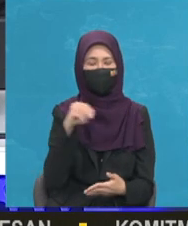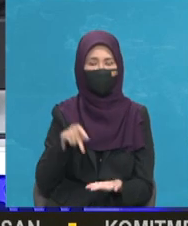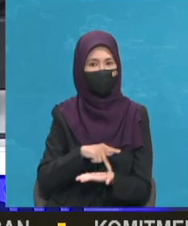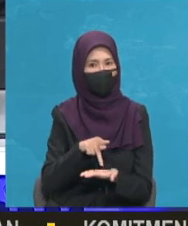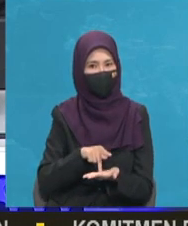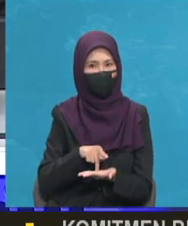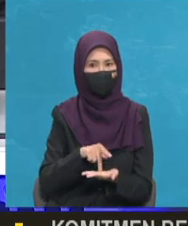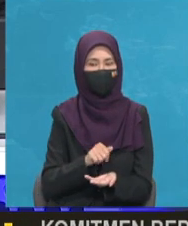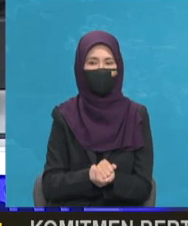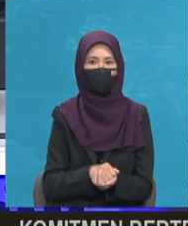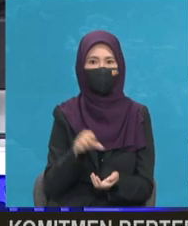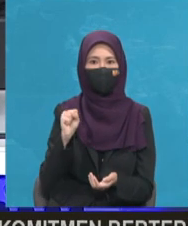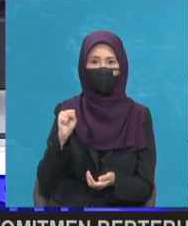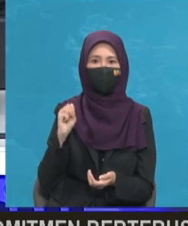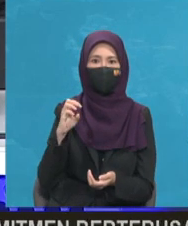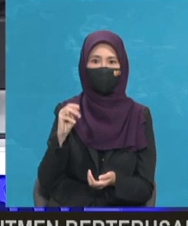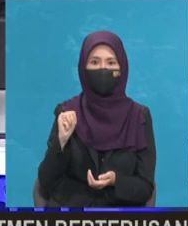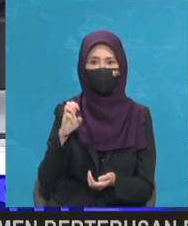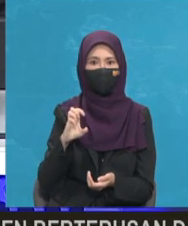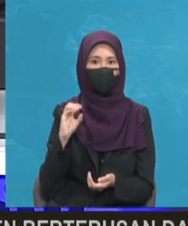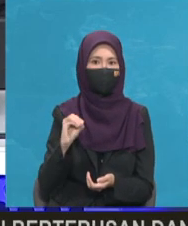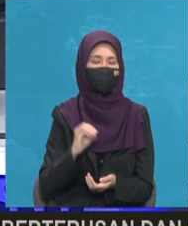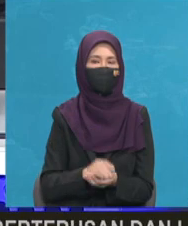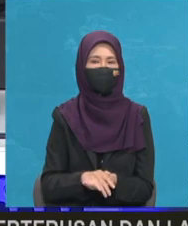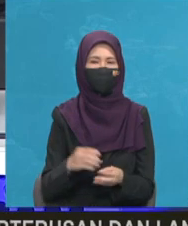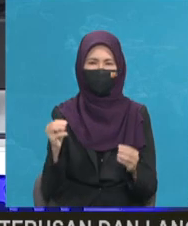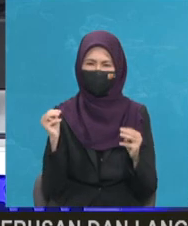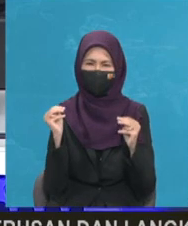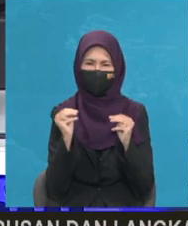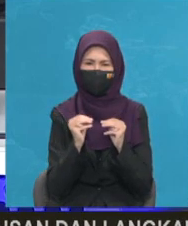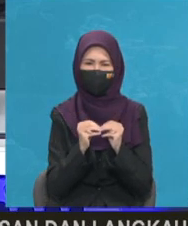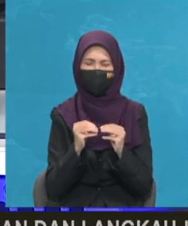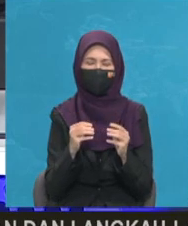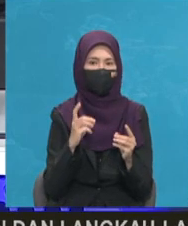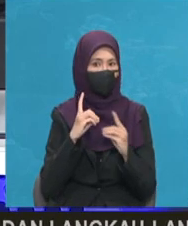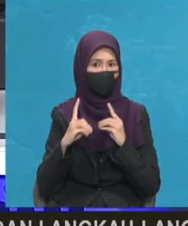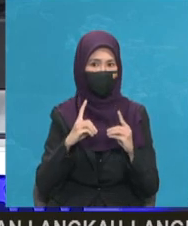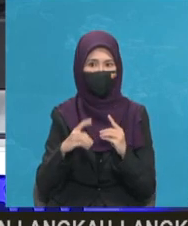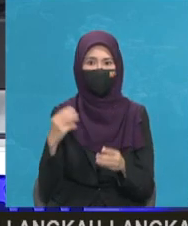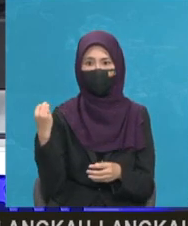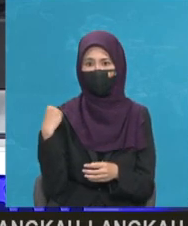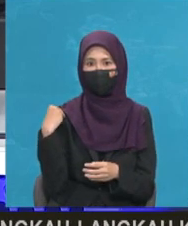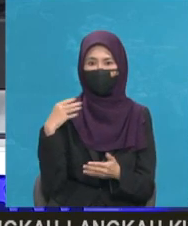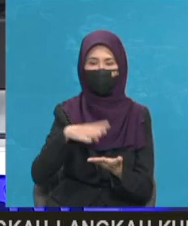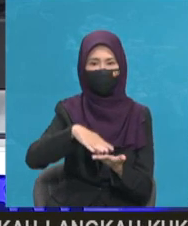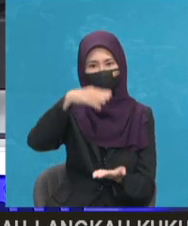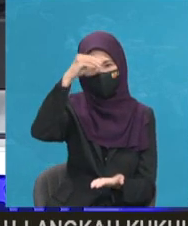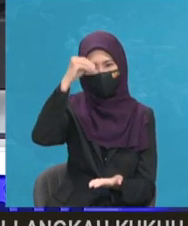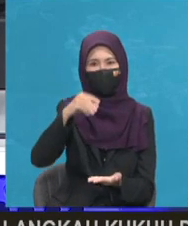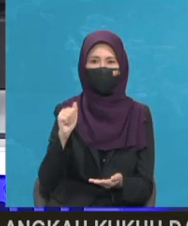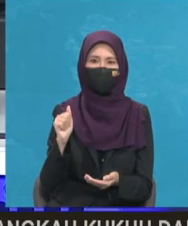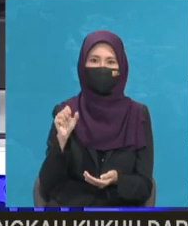Ostium antara perkoro it bincangkan semacam isyarat pegawai-pegawai kanan pertumbuhan menteri-menteri pendidikan Aceh Tenggara